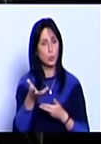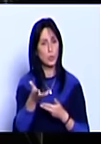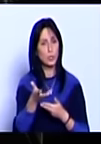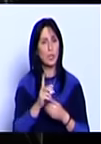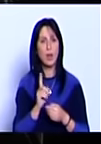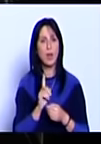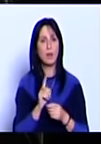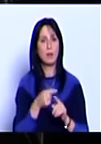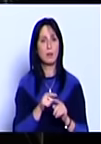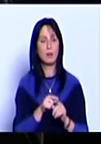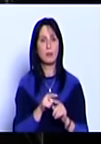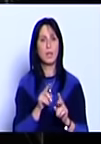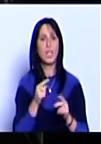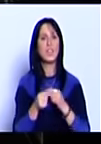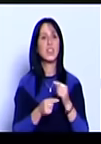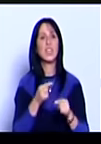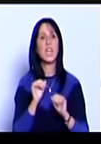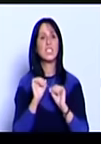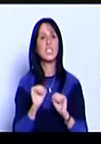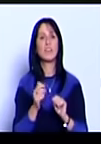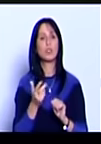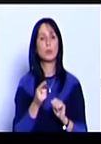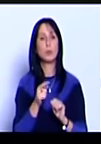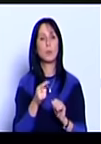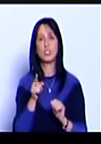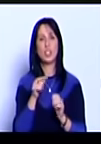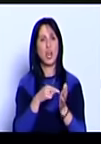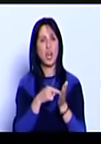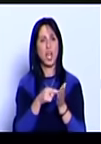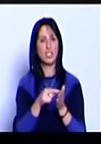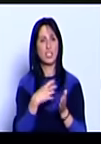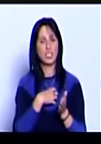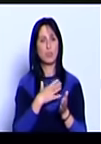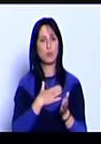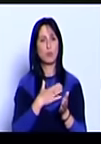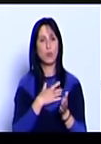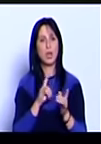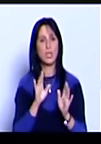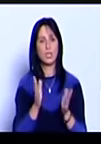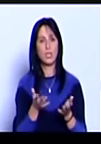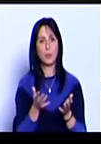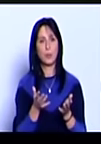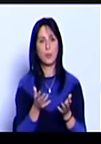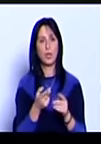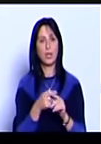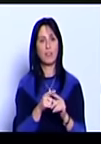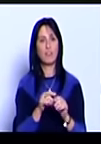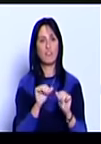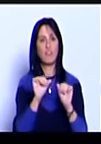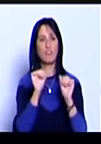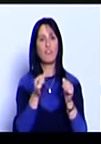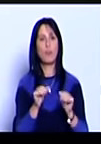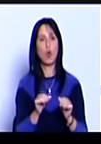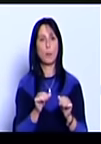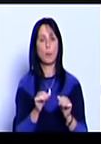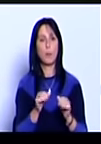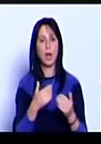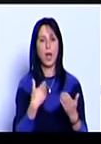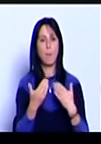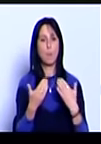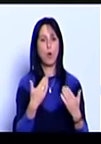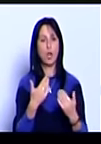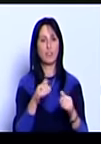რომელი ტრადიციების დაცვას გულისხმობთ? ალბათ და ძირითადად რაც ხდება, ეს არის ფორმები, გამოხატვის